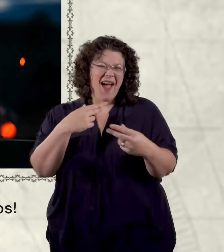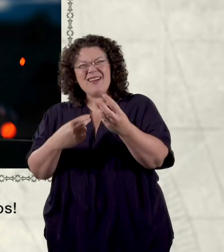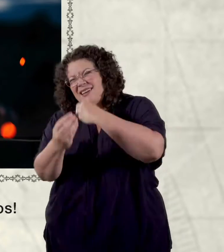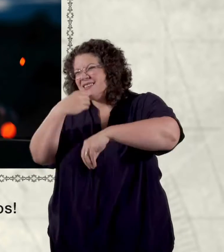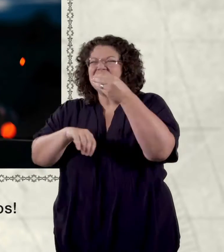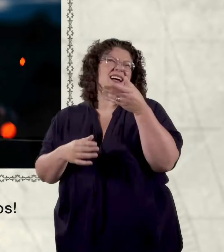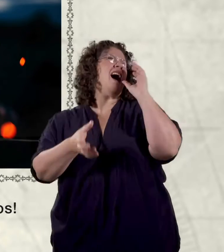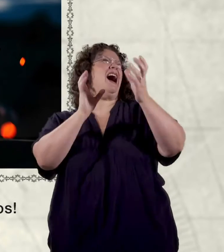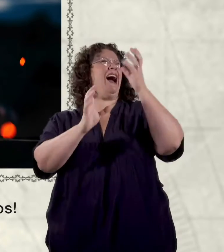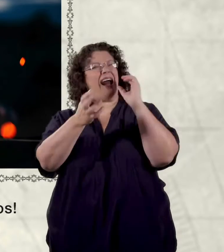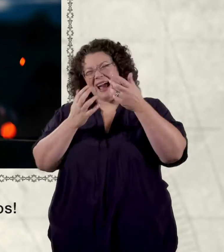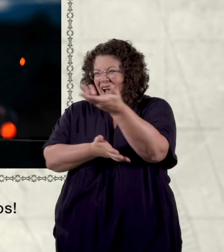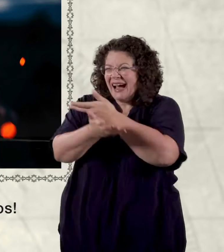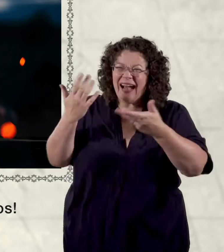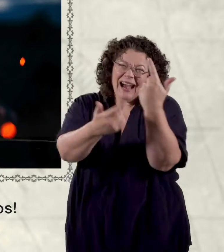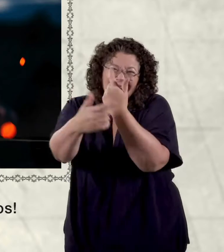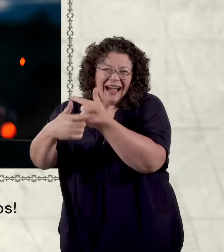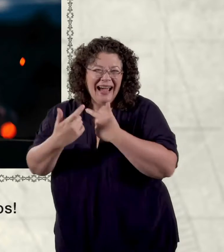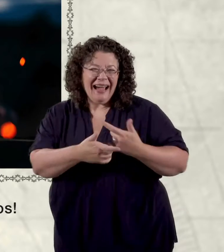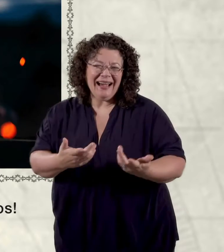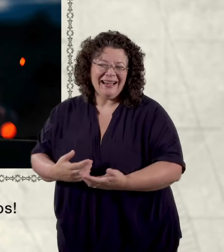Wythnos gyfan o barti!